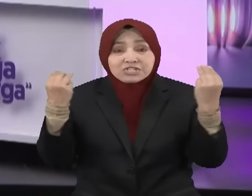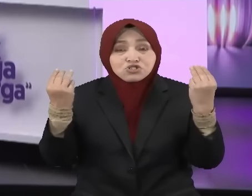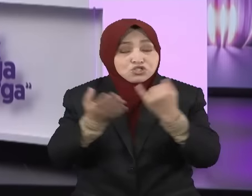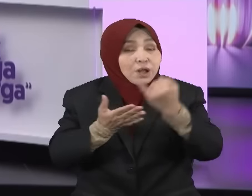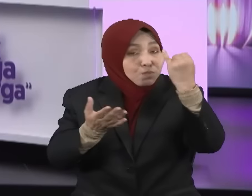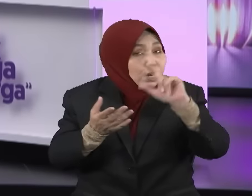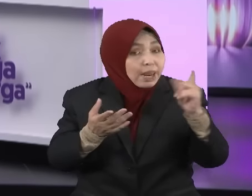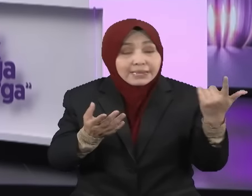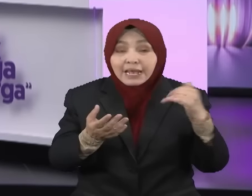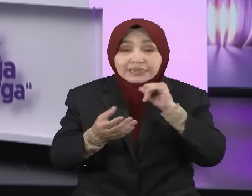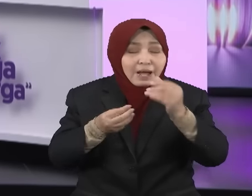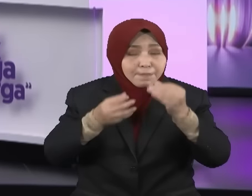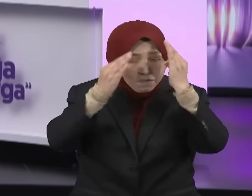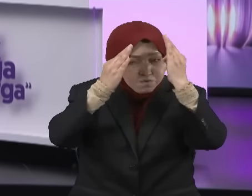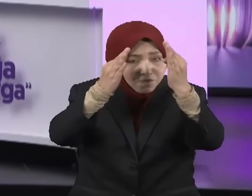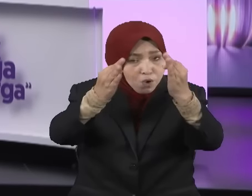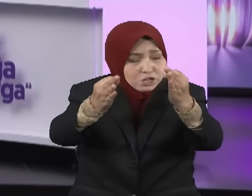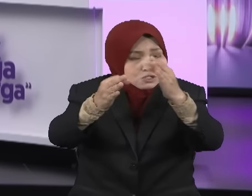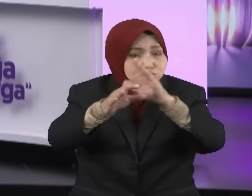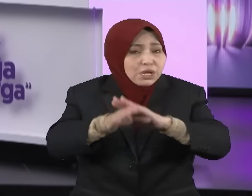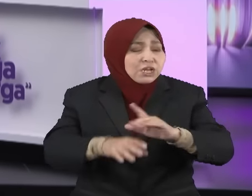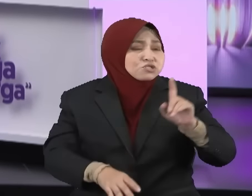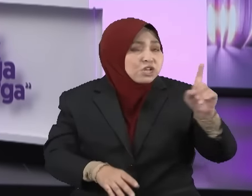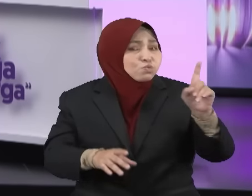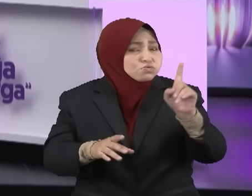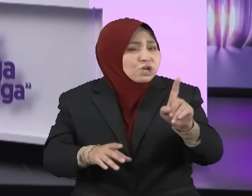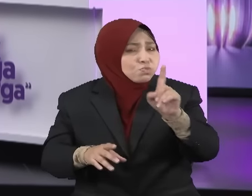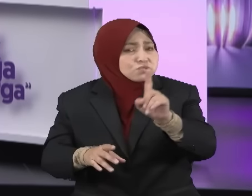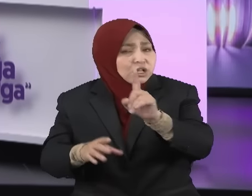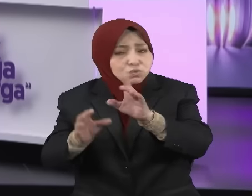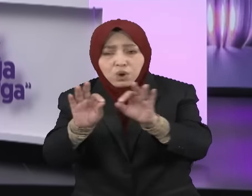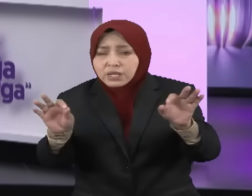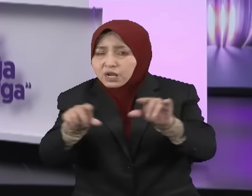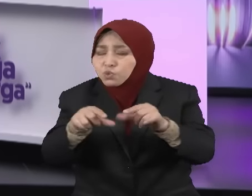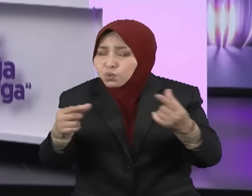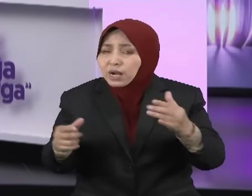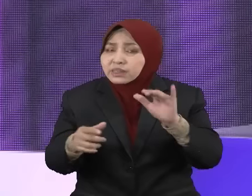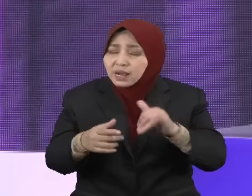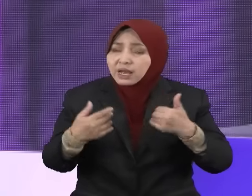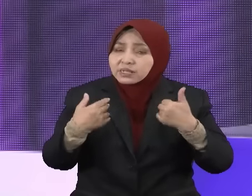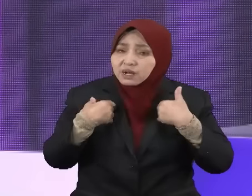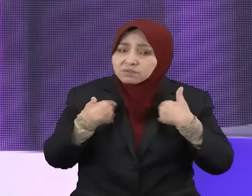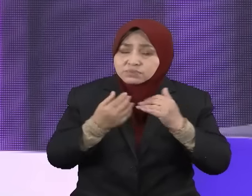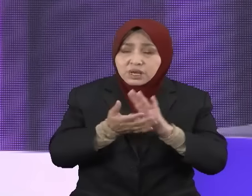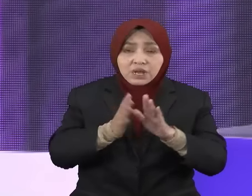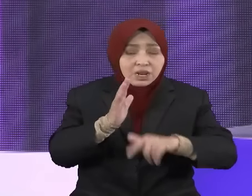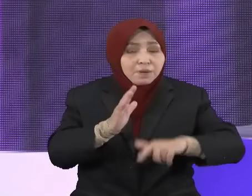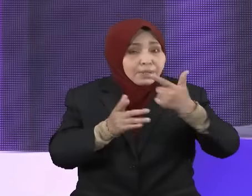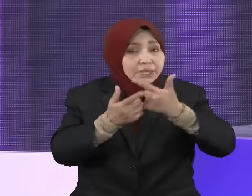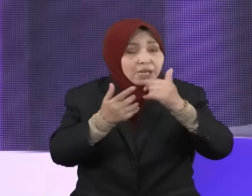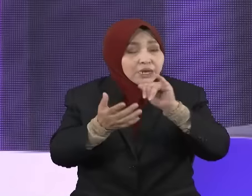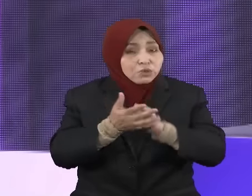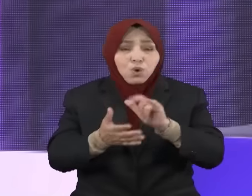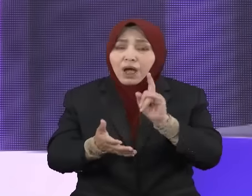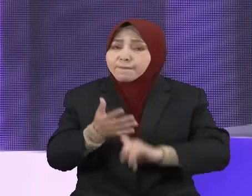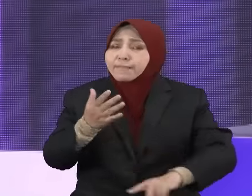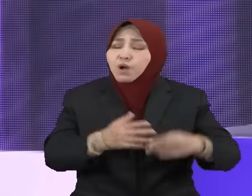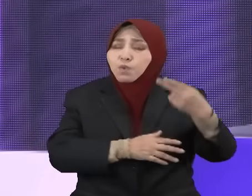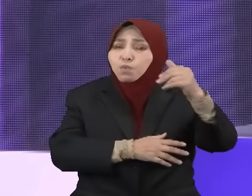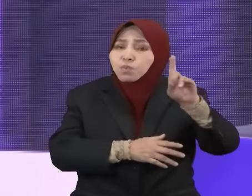yang tidak memberi fokus kepada satu demi satu ayat Al-Quran yang ada. Dan lebih daripada itu, apakah hujah